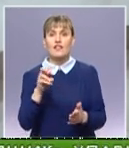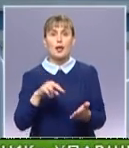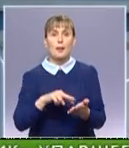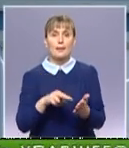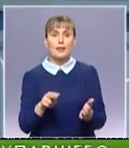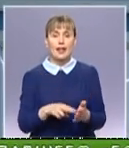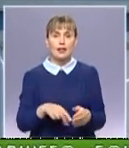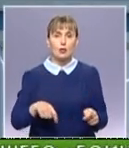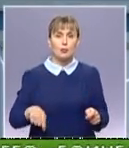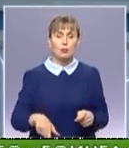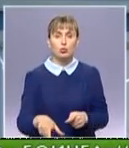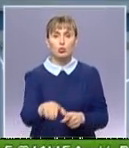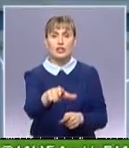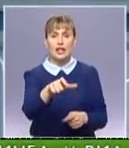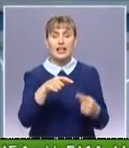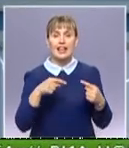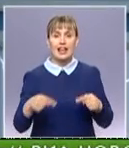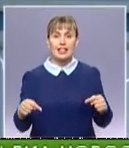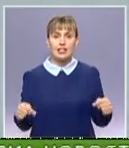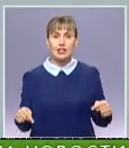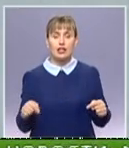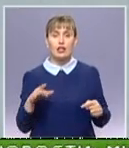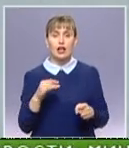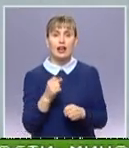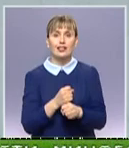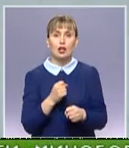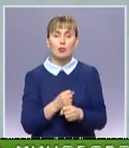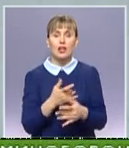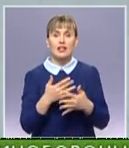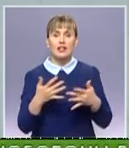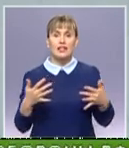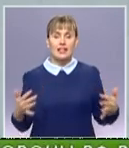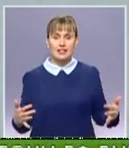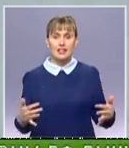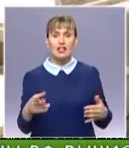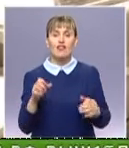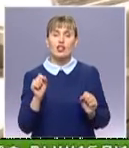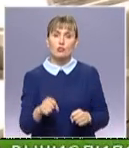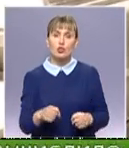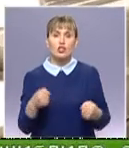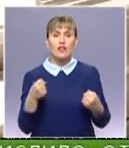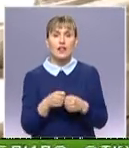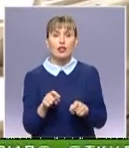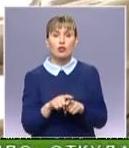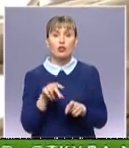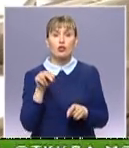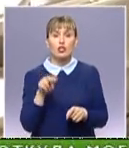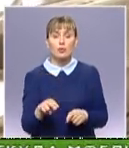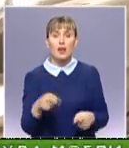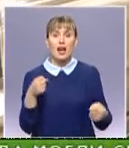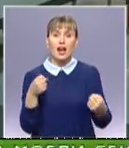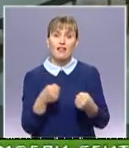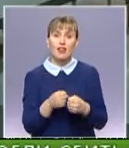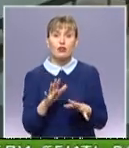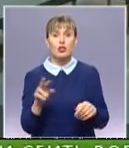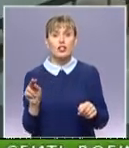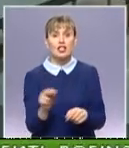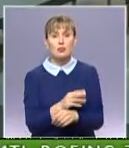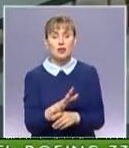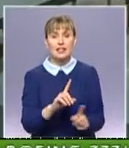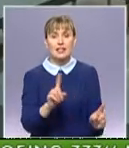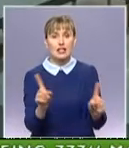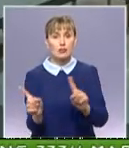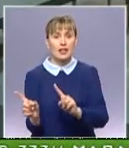путей, составов и станций, а также отработали несколько сценариев возможной аварии. Такие ЧП, как аварии при неисправности